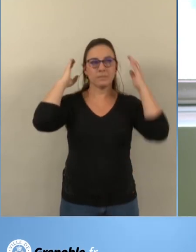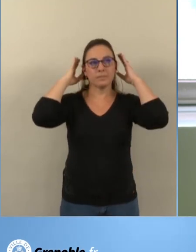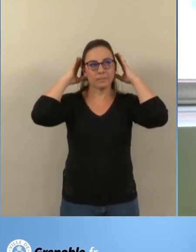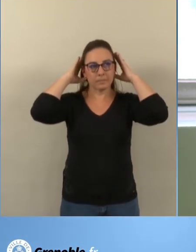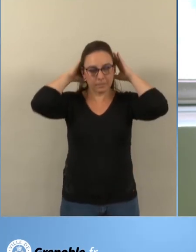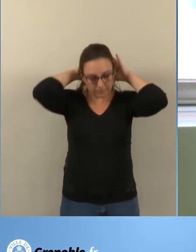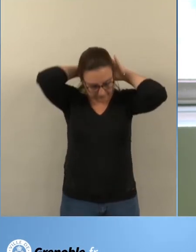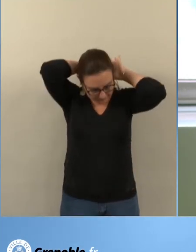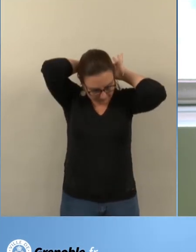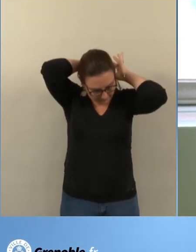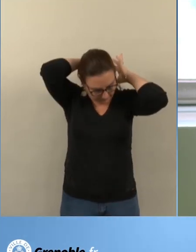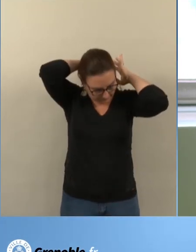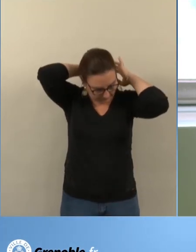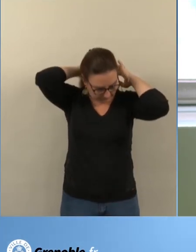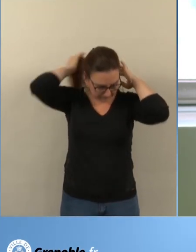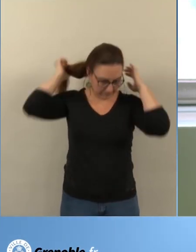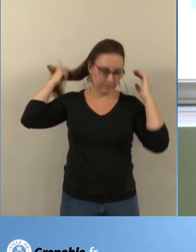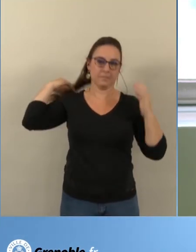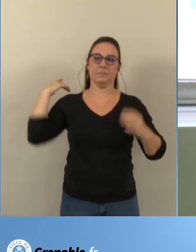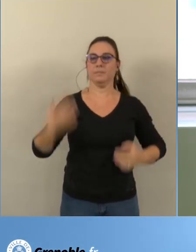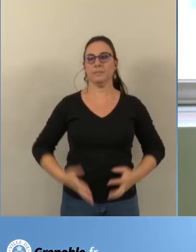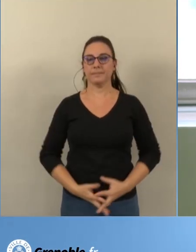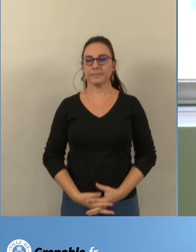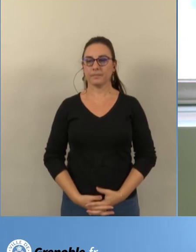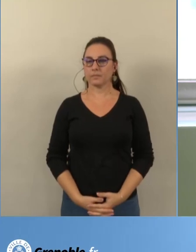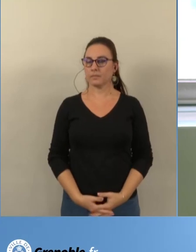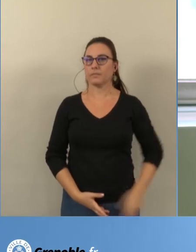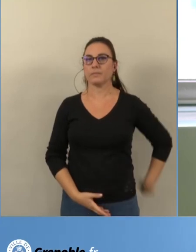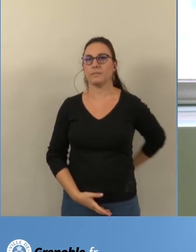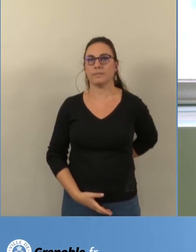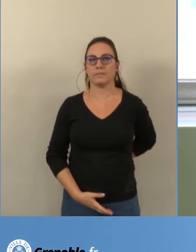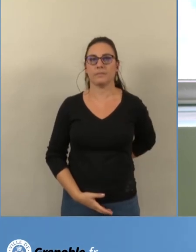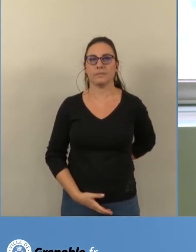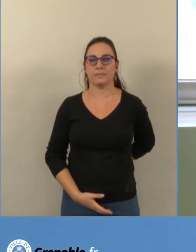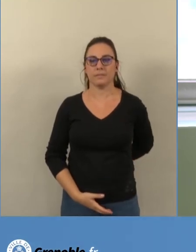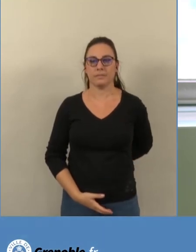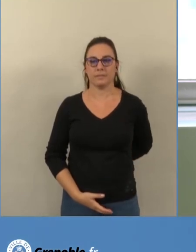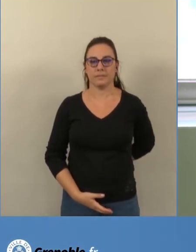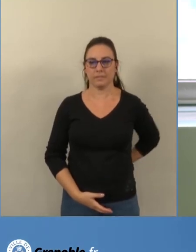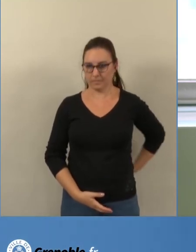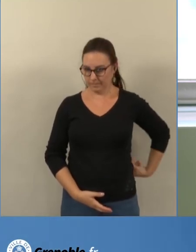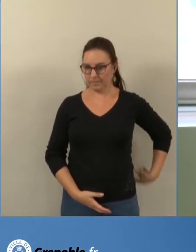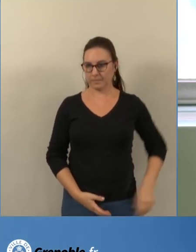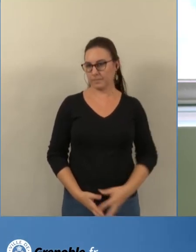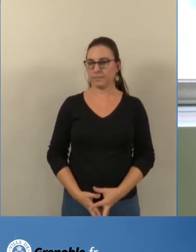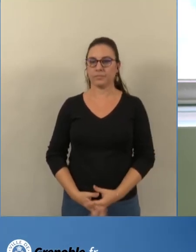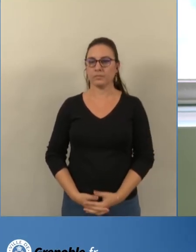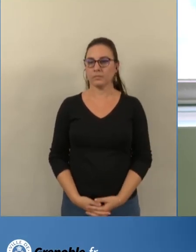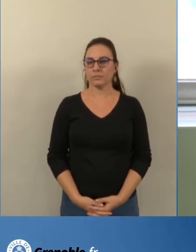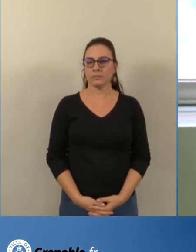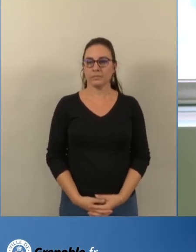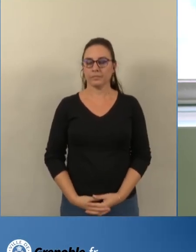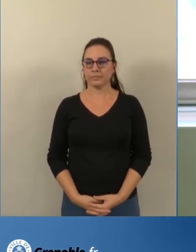sawali Antoine fléché Sylvie Fougères Vincent fristot